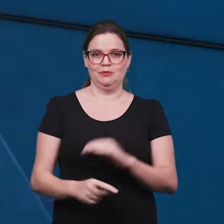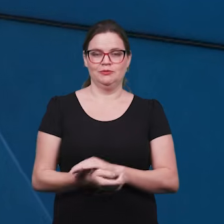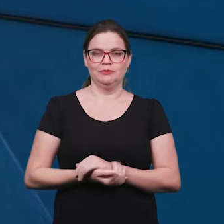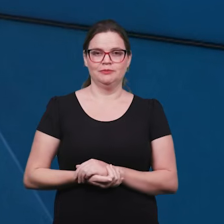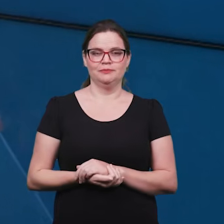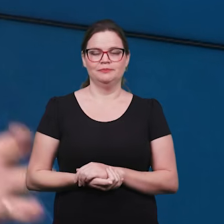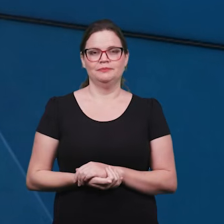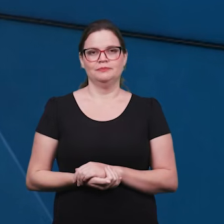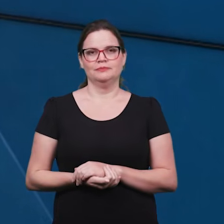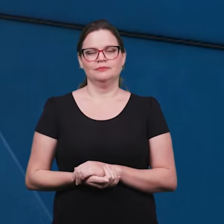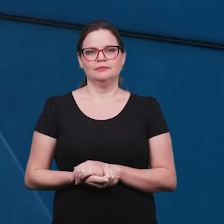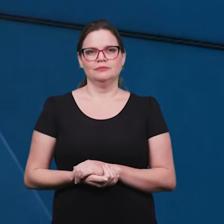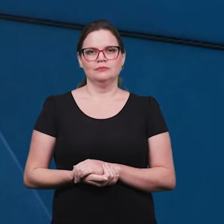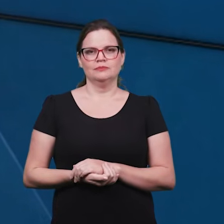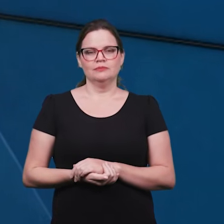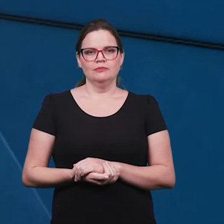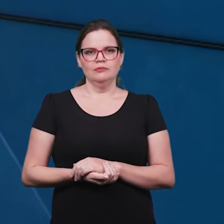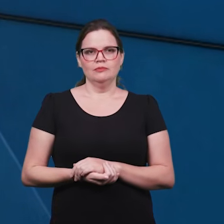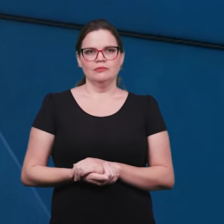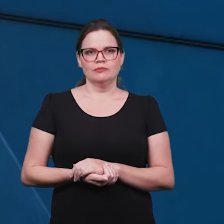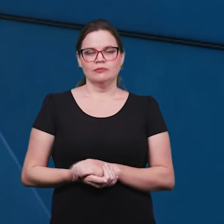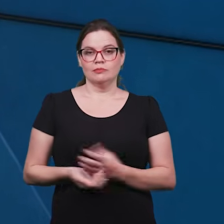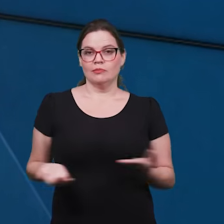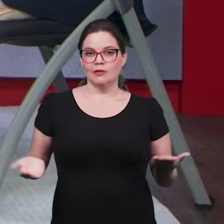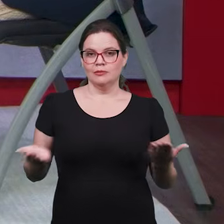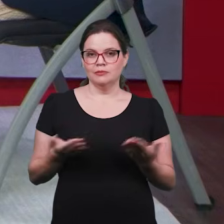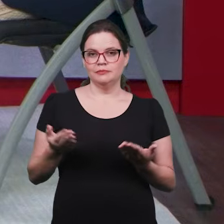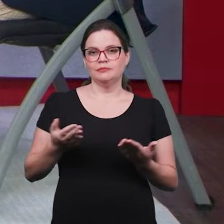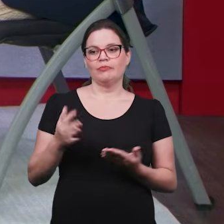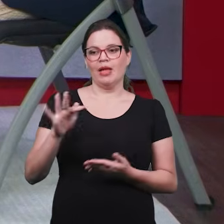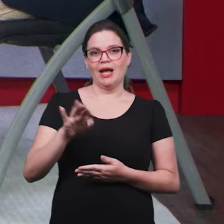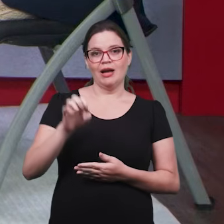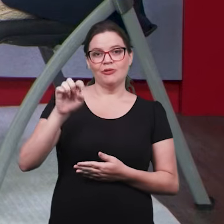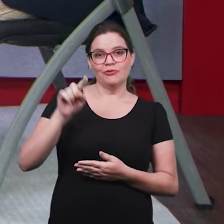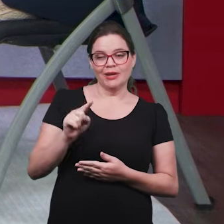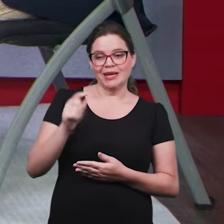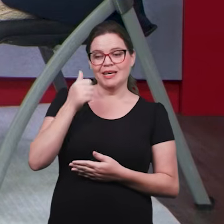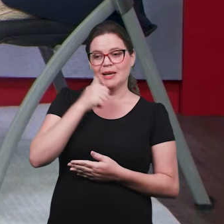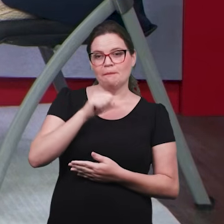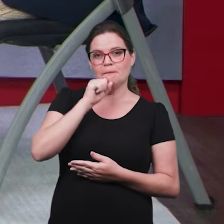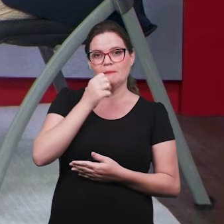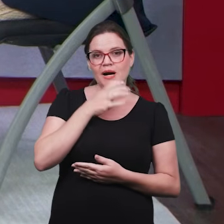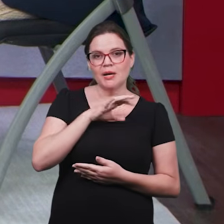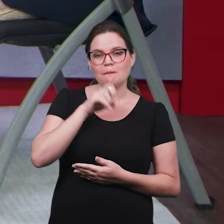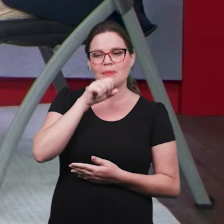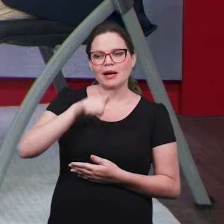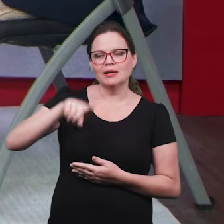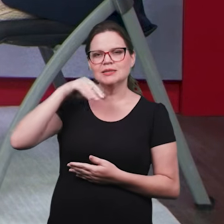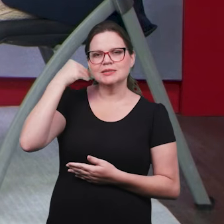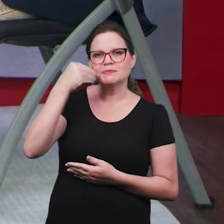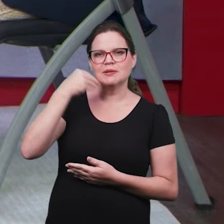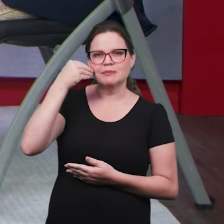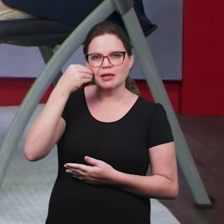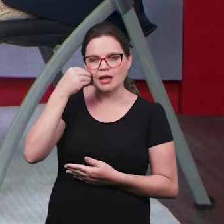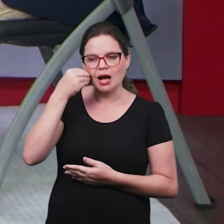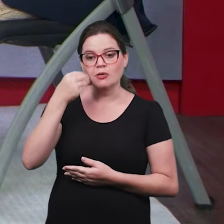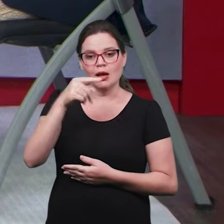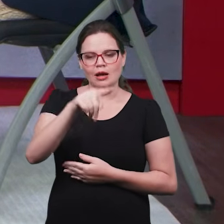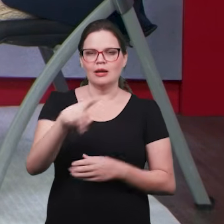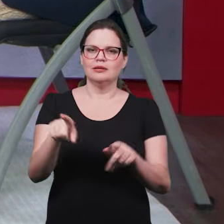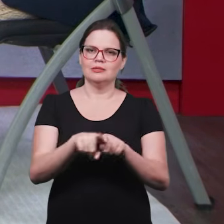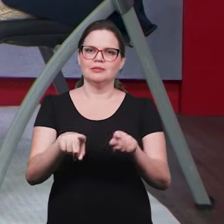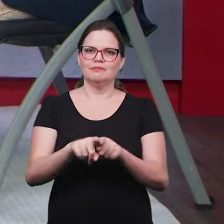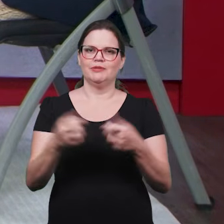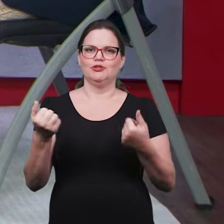palavra. И родительская вера становится ихней верой. E agora a fé que era dos pais deles tem tomado também a